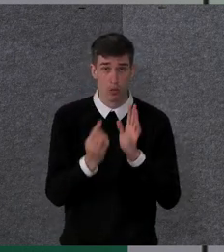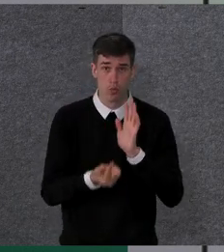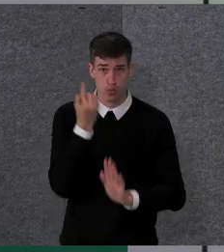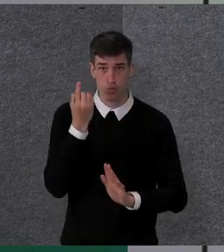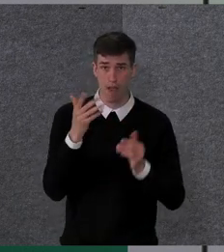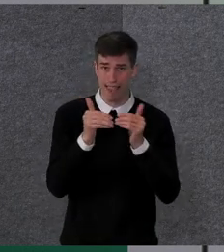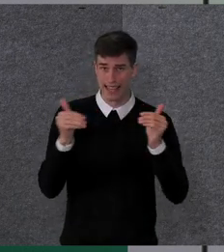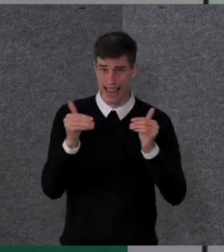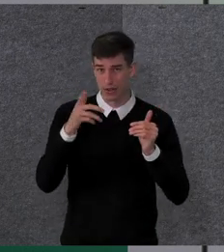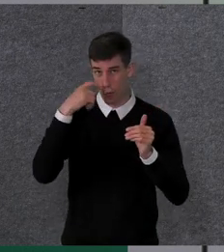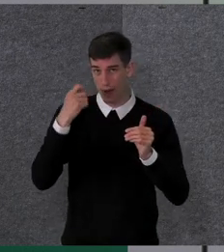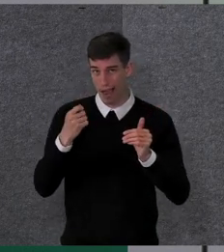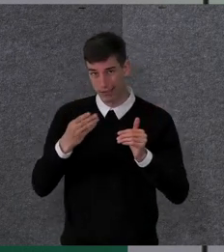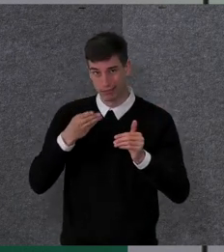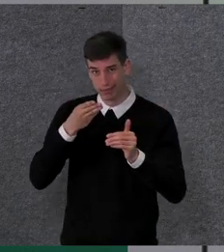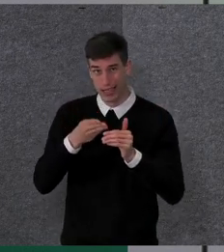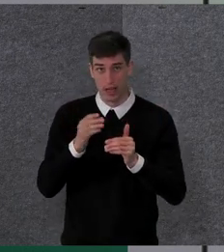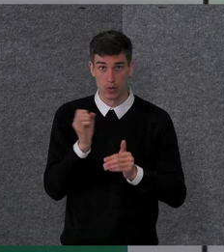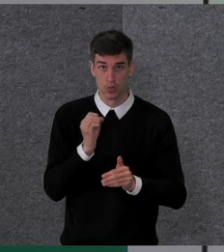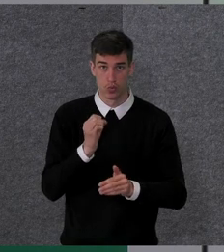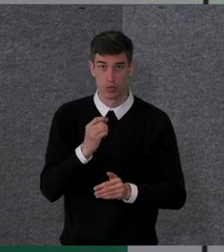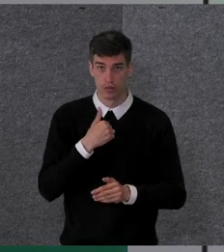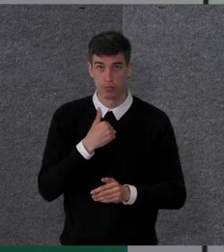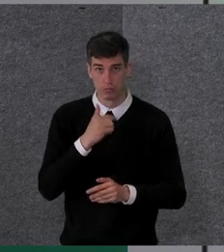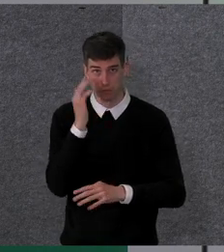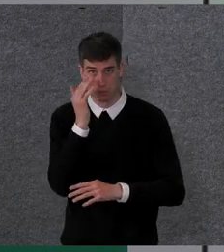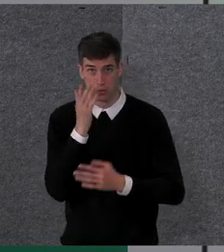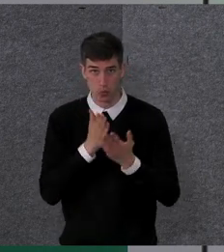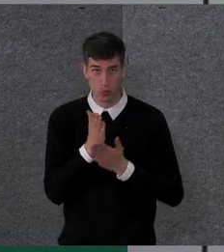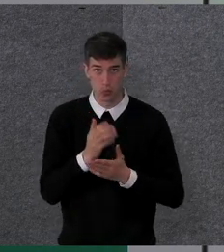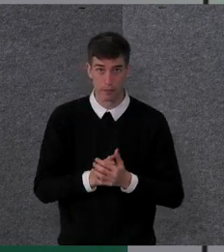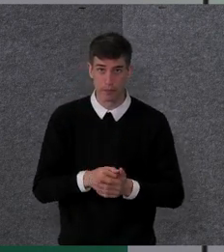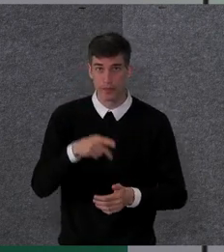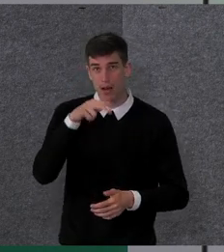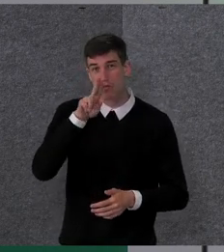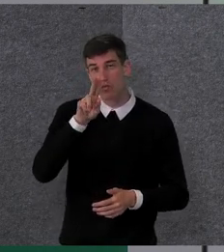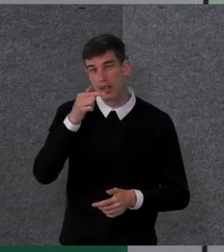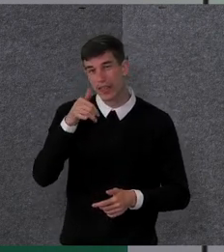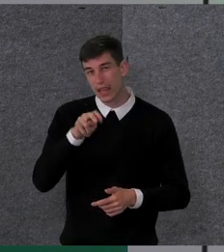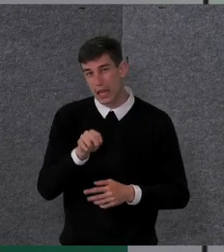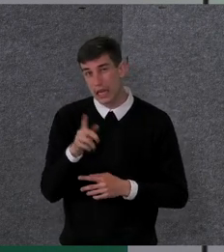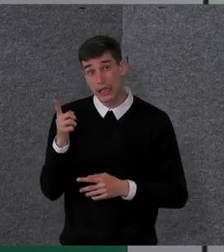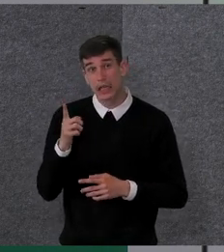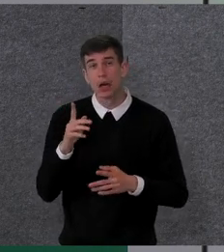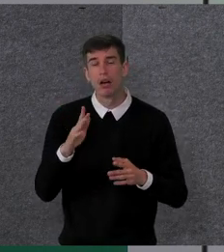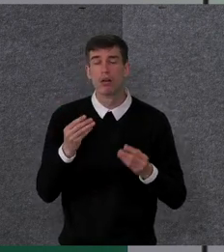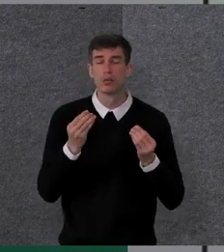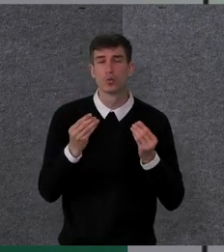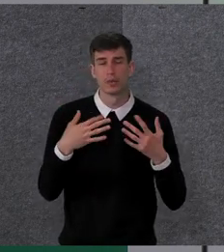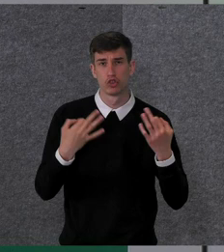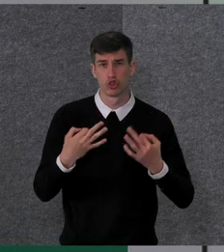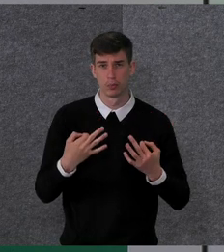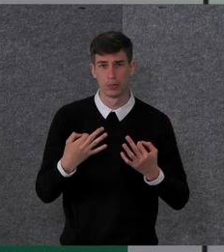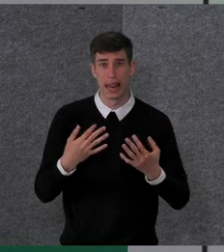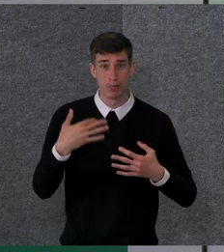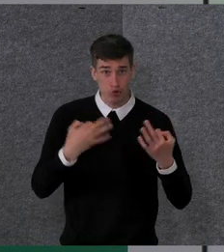der Grenze zur Ukraine beunruhigt mich sehr. Und bei Putin muss man wissen, dass er auch mit solchen Dingen immer spielt. Aber schnell